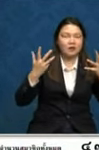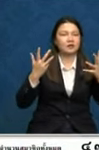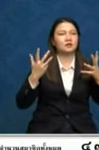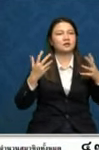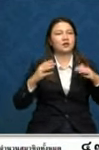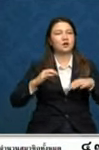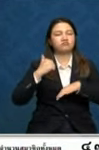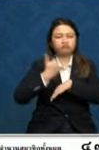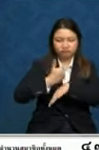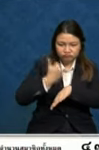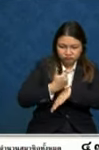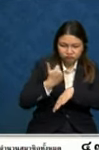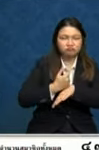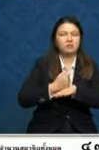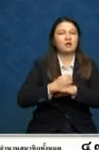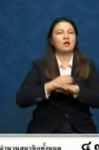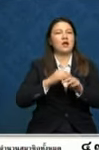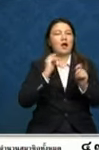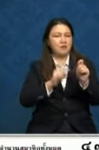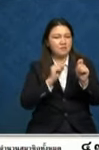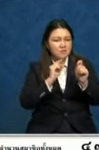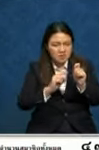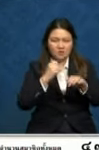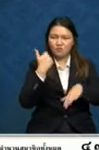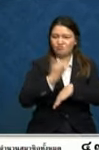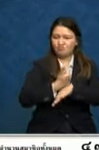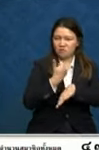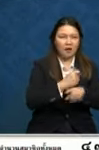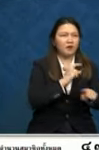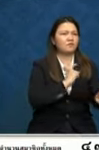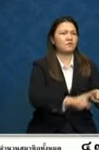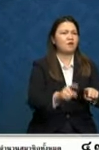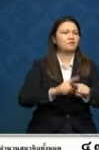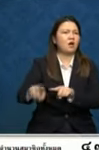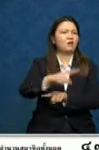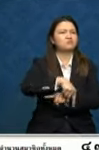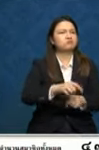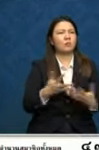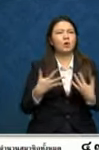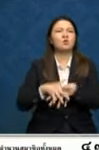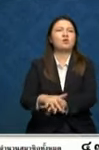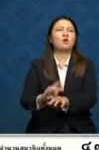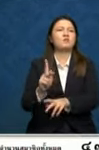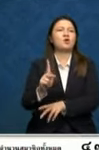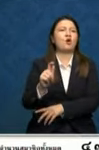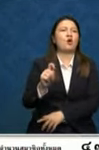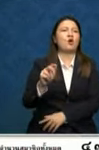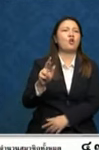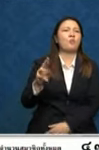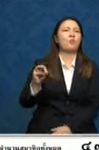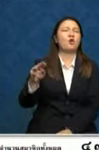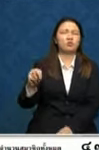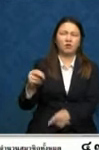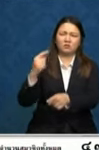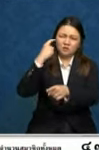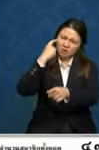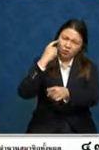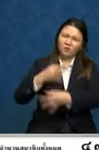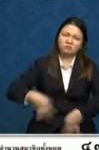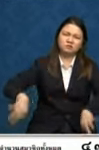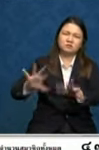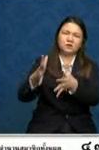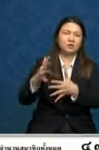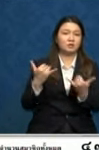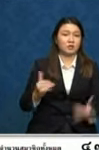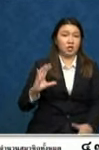ผู้ว่านายอำเภอหรือใครก็แล้วแต่ที่เป็นข้าราชการเพราะฉะนั้นหน่วยงานนี้ไม่มีความจำเป็นเลยครับปัจจุบันนี้วันนี้โลกเราพั